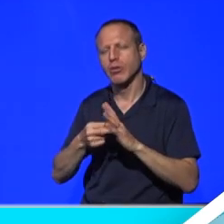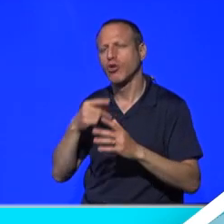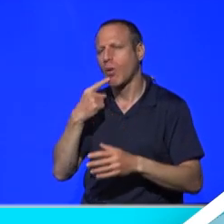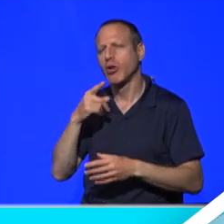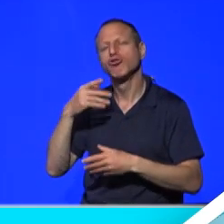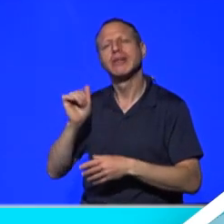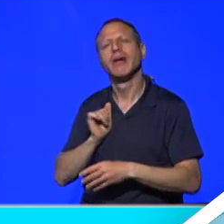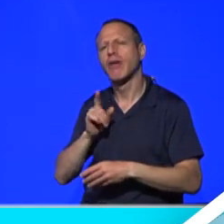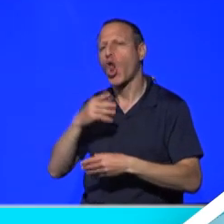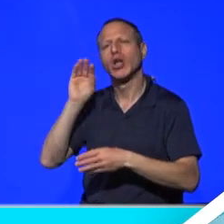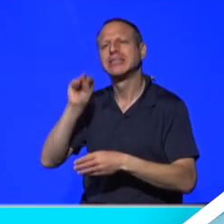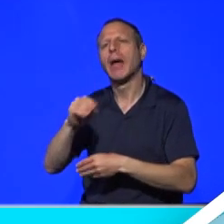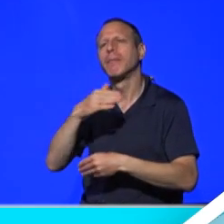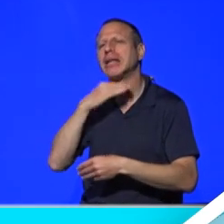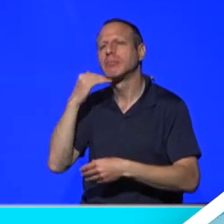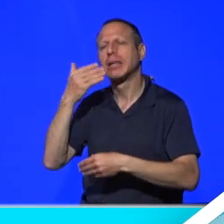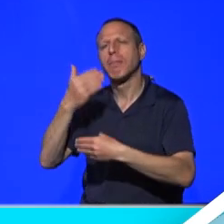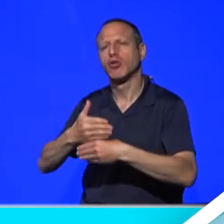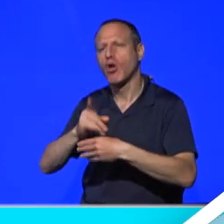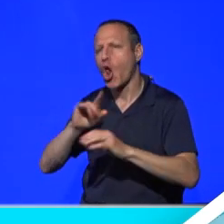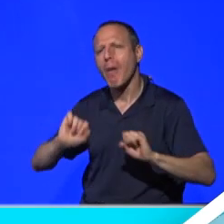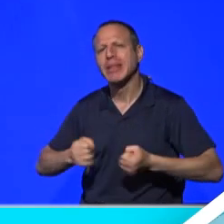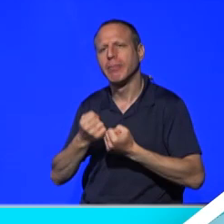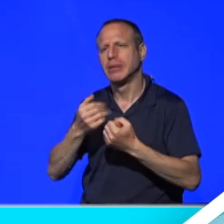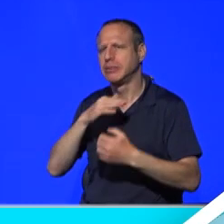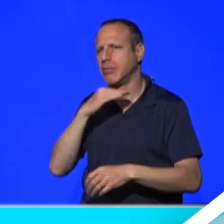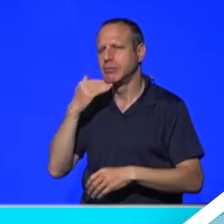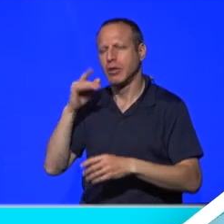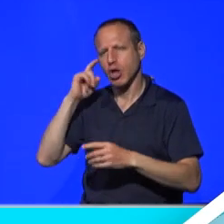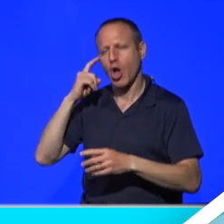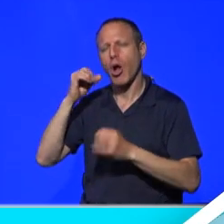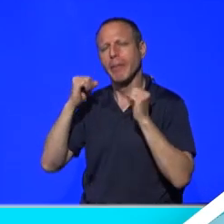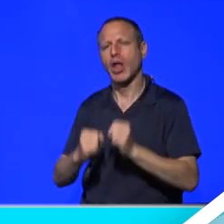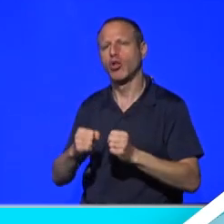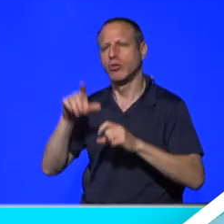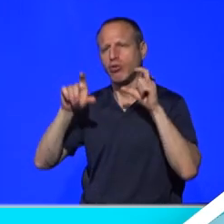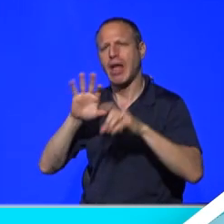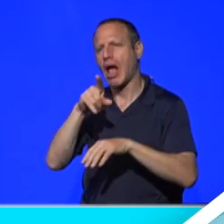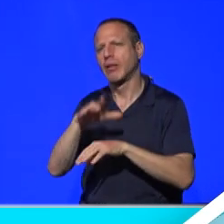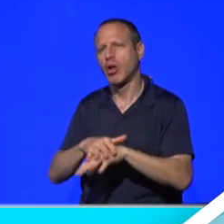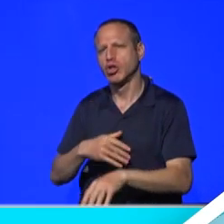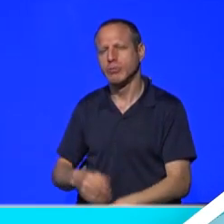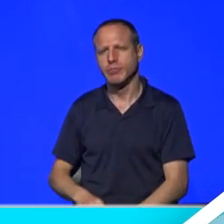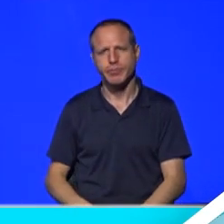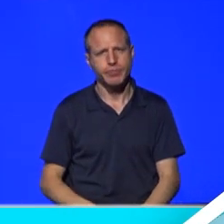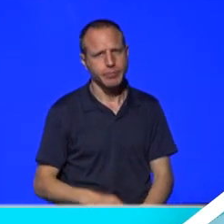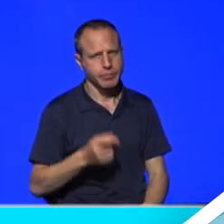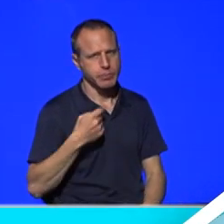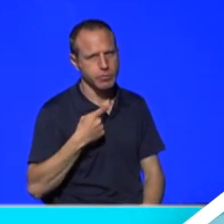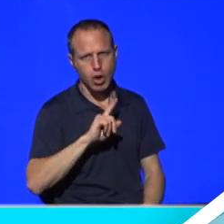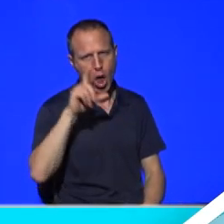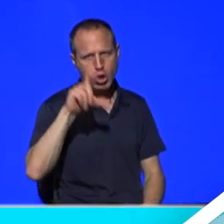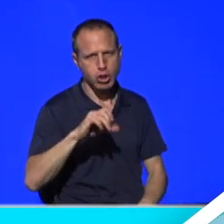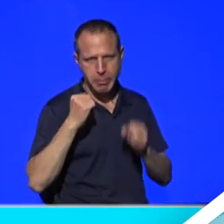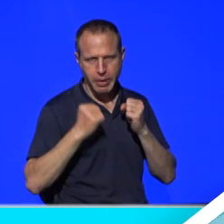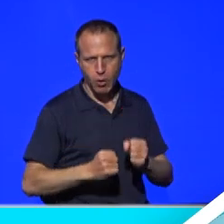מציב מספיק מחסומים, הצבא לא מתאמץ מספיק כדי לדאוג להבטחת התושבים. איך אתם מרגישים? אני לא איש